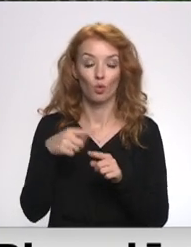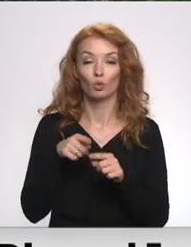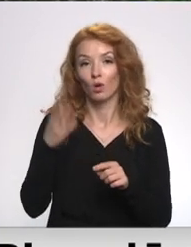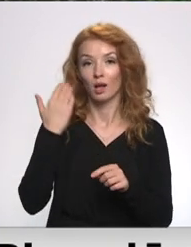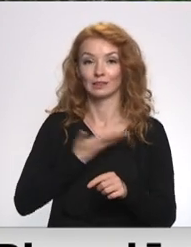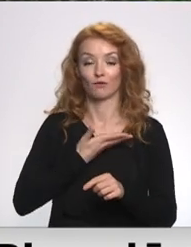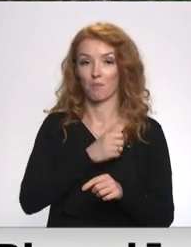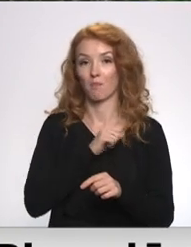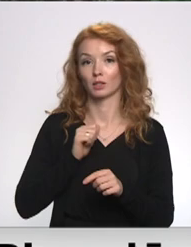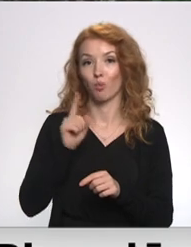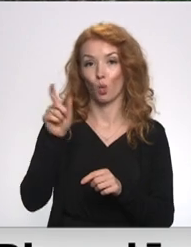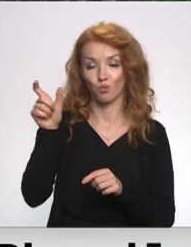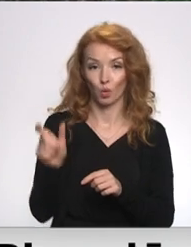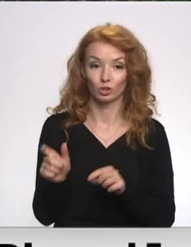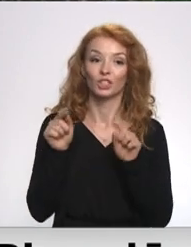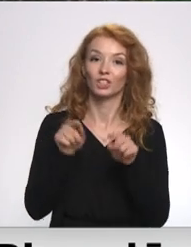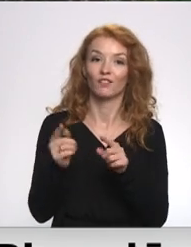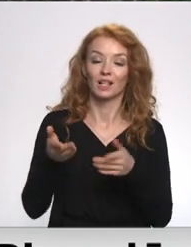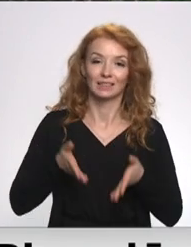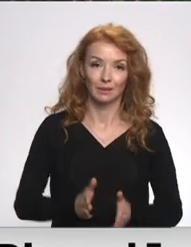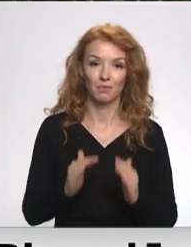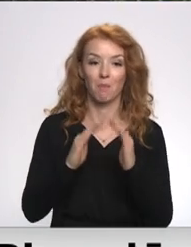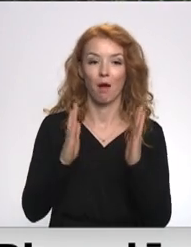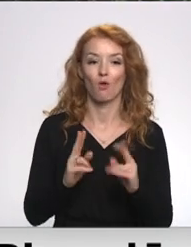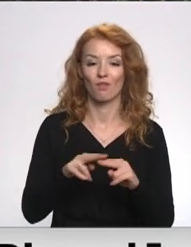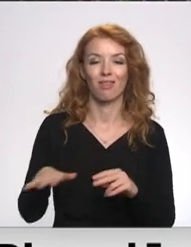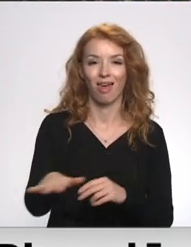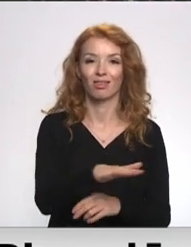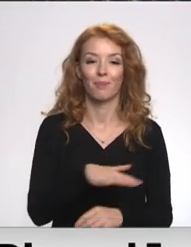dzīvojas Andrejs Pumpurs, un šī ir viņa dzimtas māju vieta.